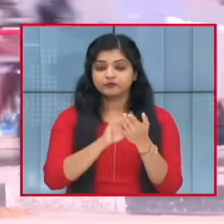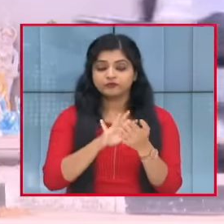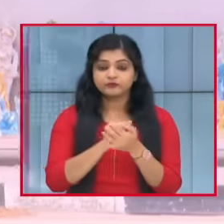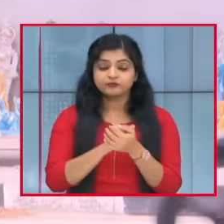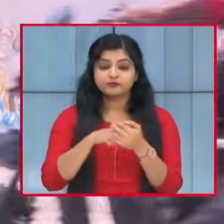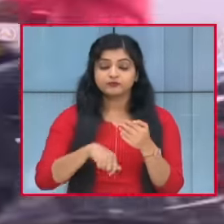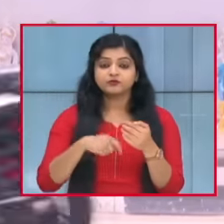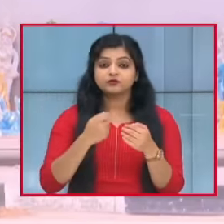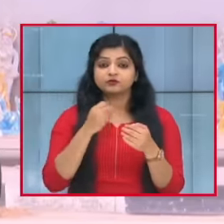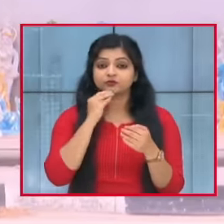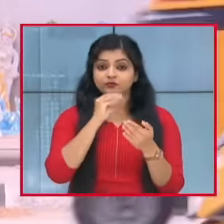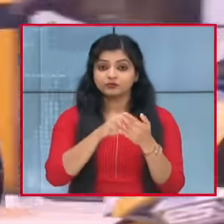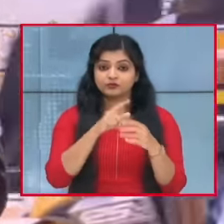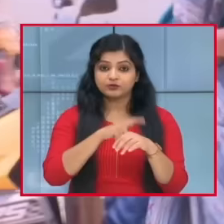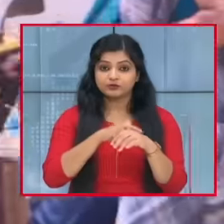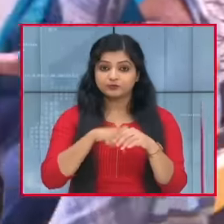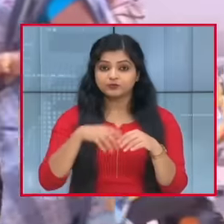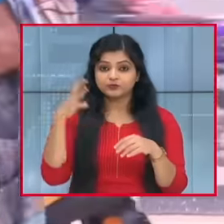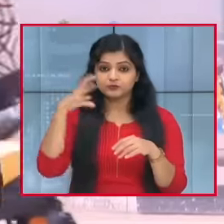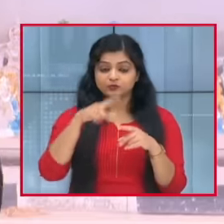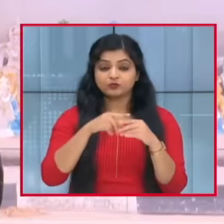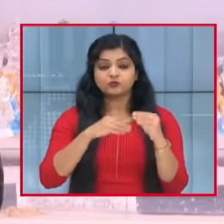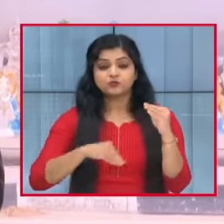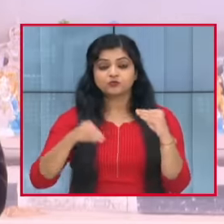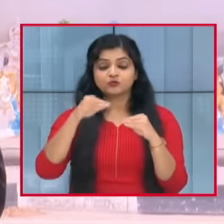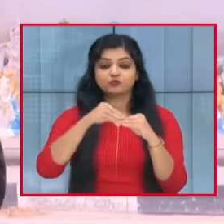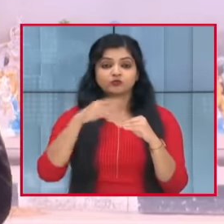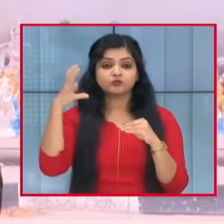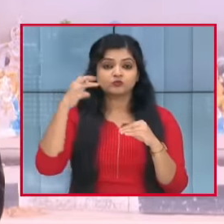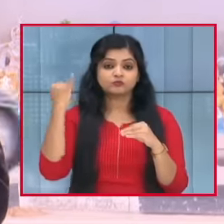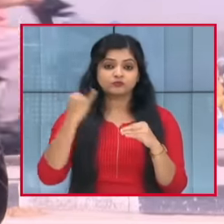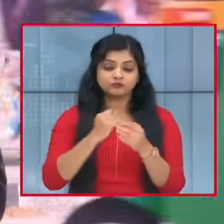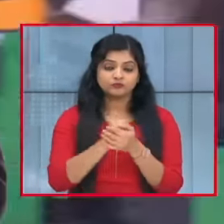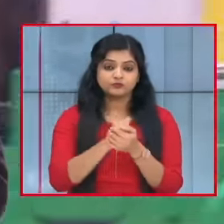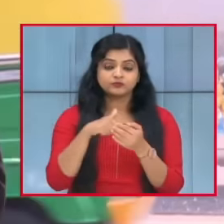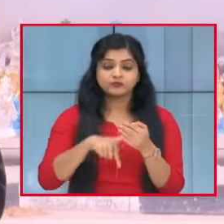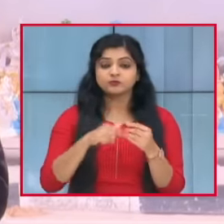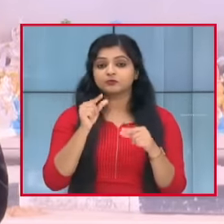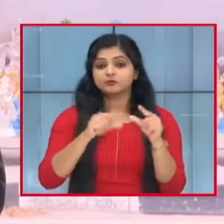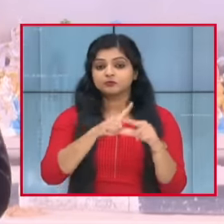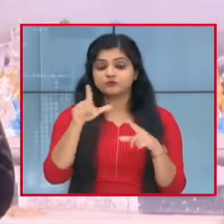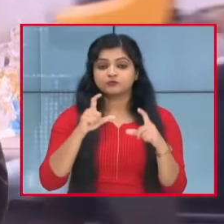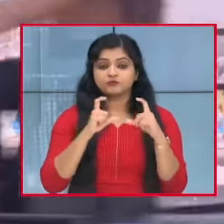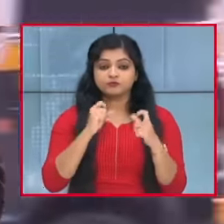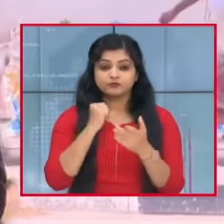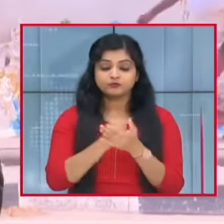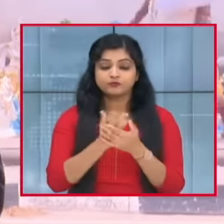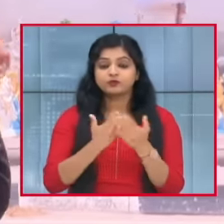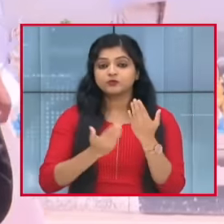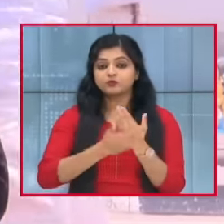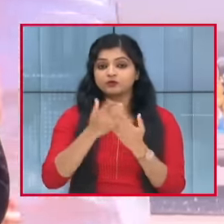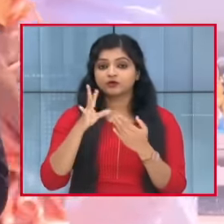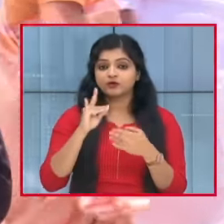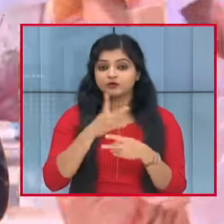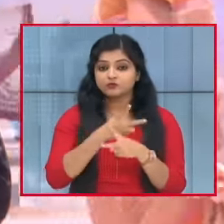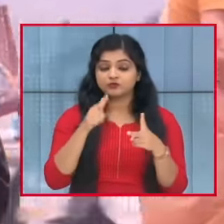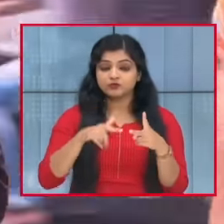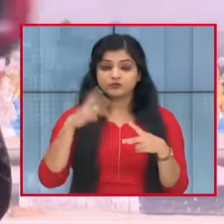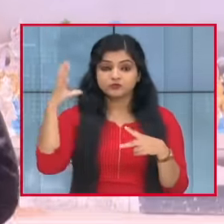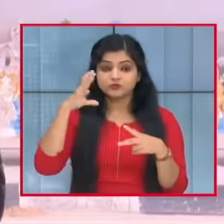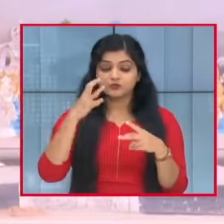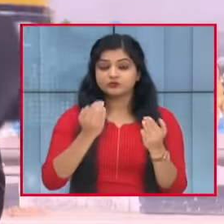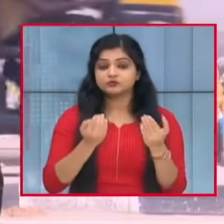രേഖപ്പെടുത്തുന്നതിനേക്കാൾ ചൂടായിരിക്കും അനുഭവേദ്യമാകുക. സ്വയം പ്രതിരോധം തീർക്കുക, ഒപ്പം വളർത്തുമൃഗങ്ങളെയും കടുത്ത ചൂടിൽ